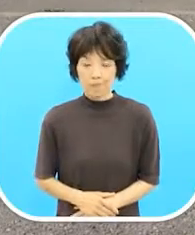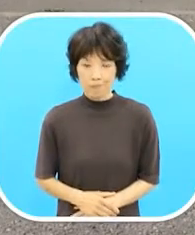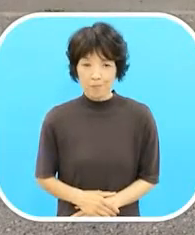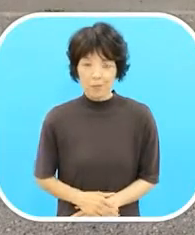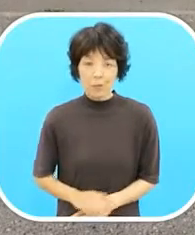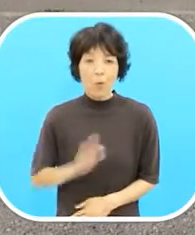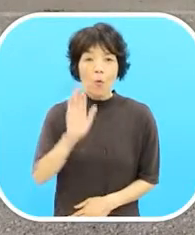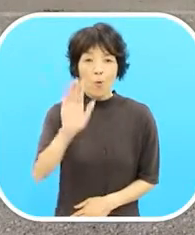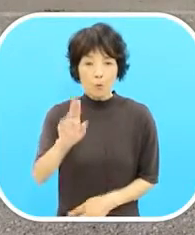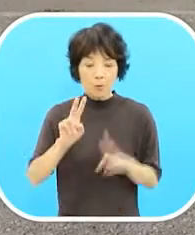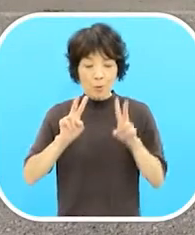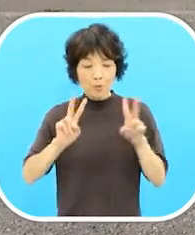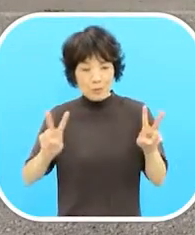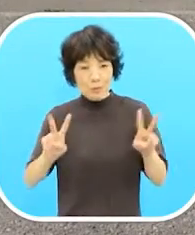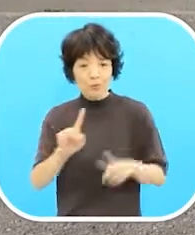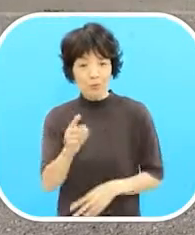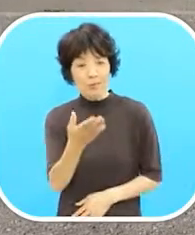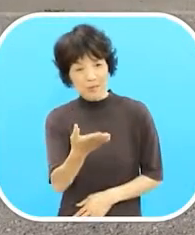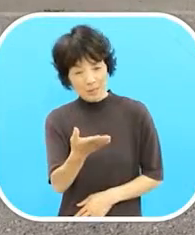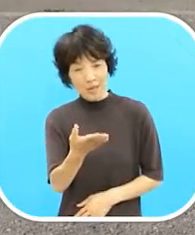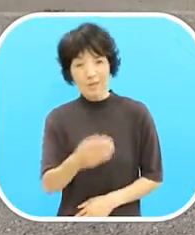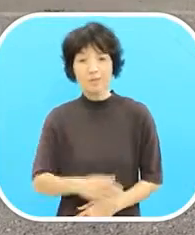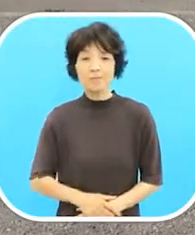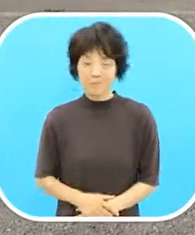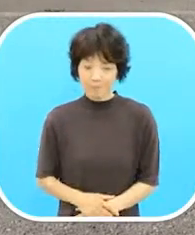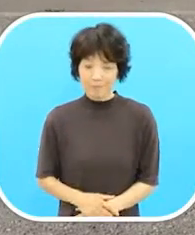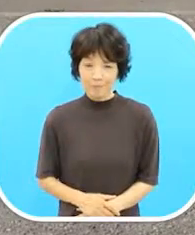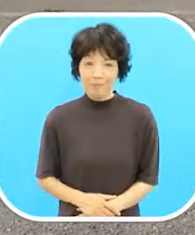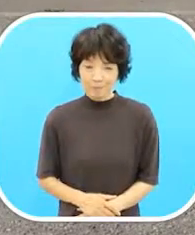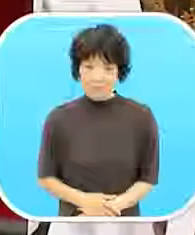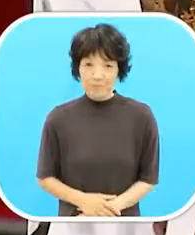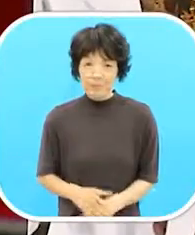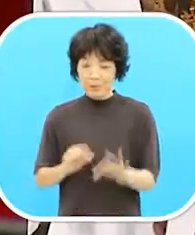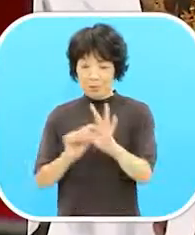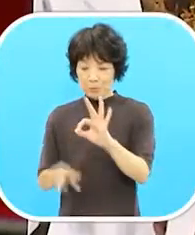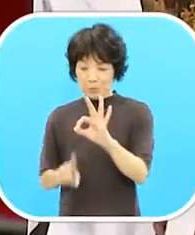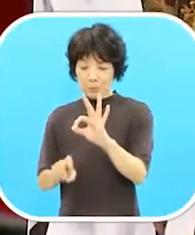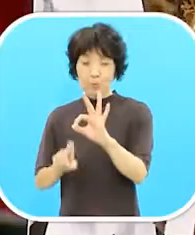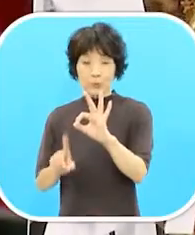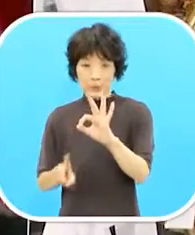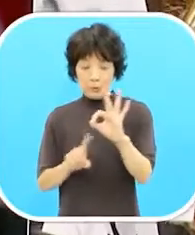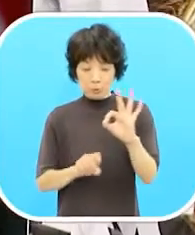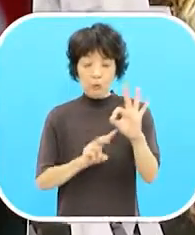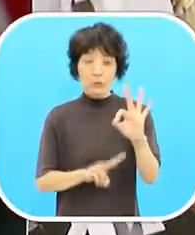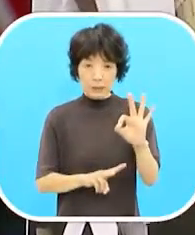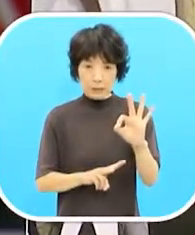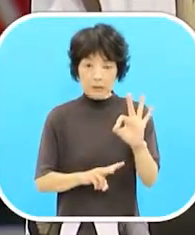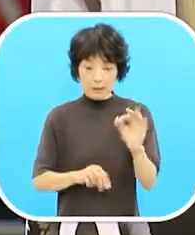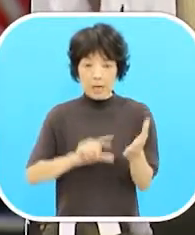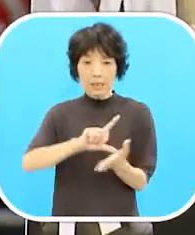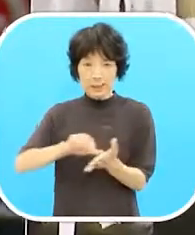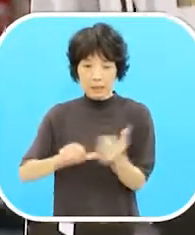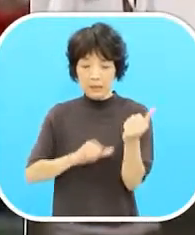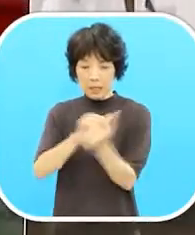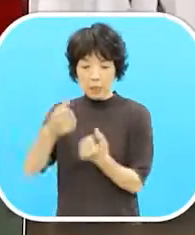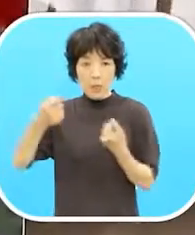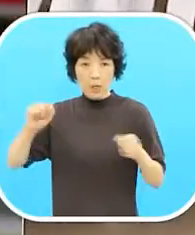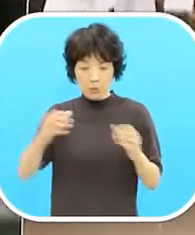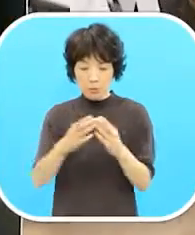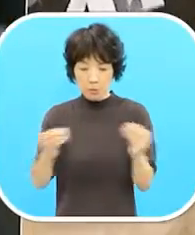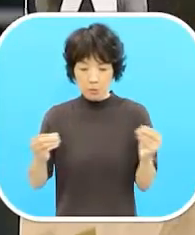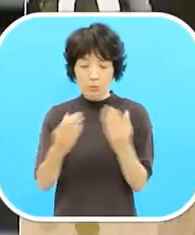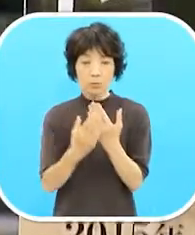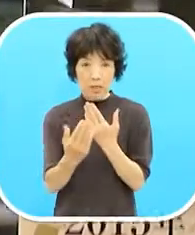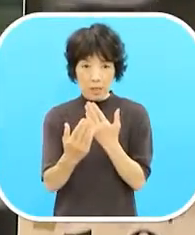それでは最後に長崎さんの今後のビジョンを教えてください。 はい、10月11日12日地域伝統芸能全国